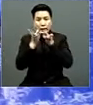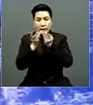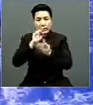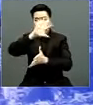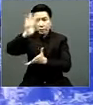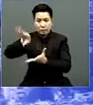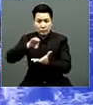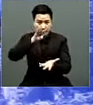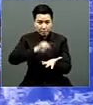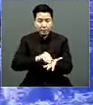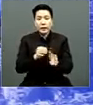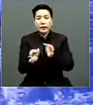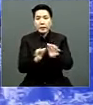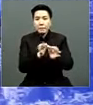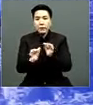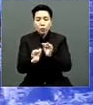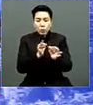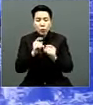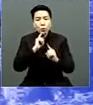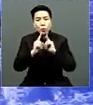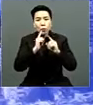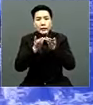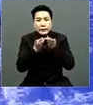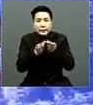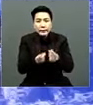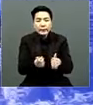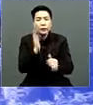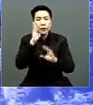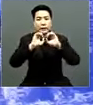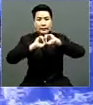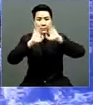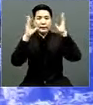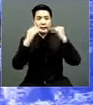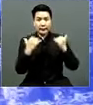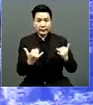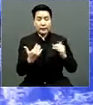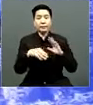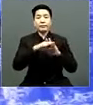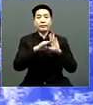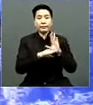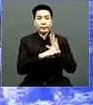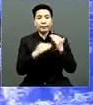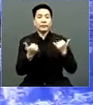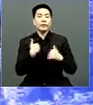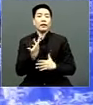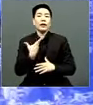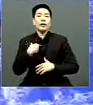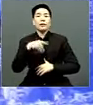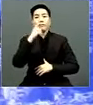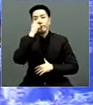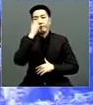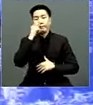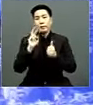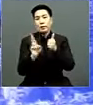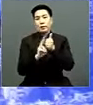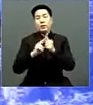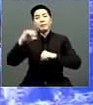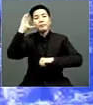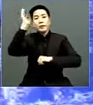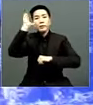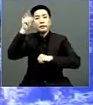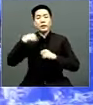ข้ามาพูดคุยกันก็น่าจะมีความชัดเจนในแนวทางการปฏิบัติมากยิ่งขึ้นค่ะลำดับต่อไปนะคะเรียนเชิญทางท่านรองอธิบดีกรมสาร